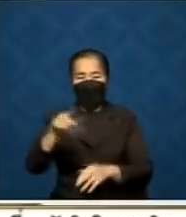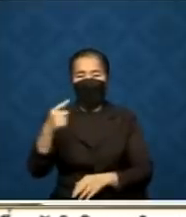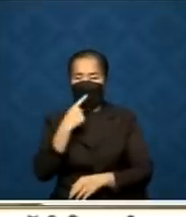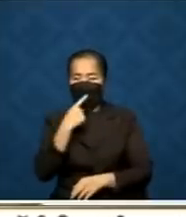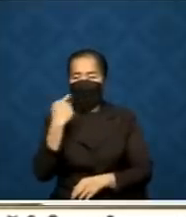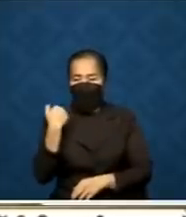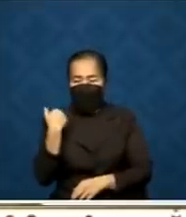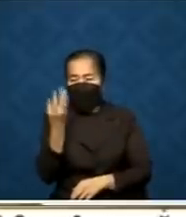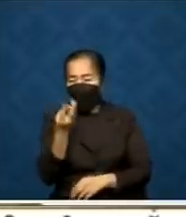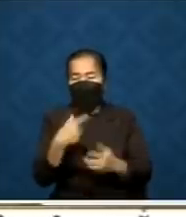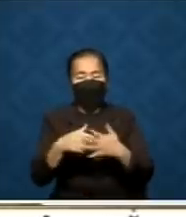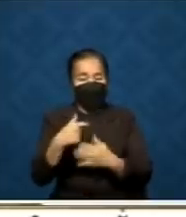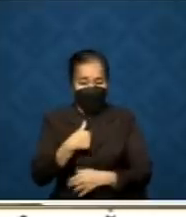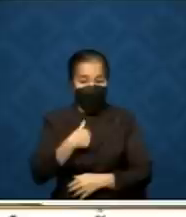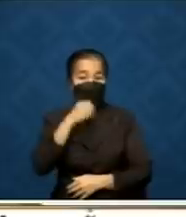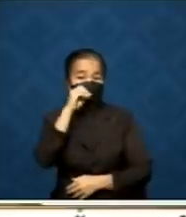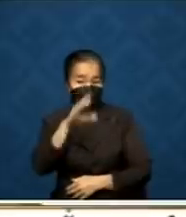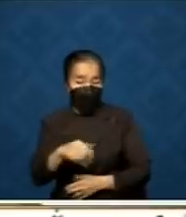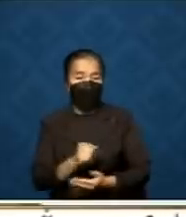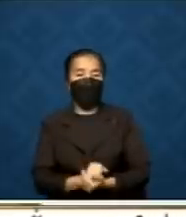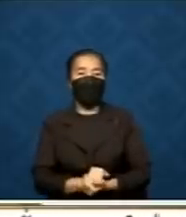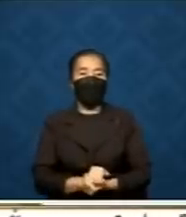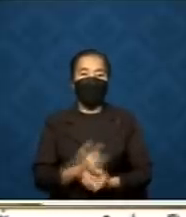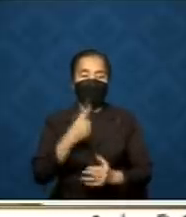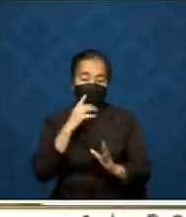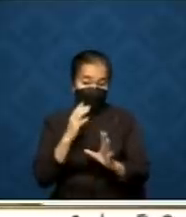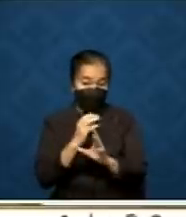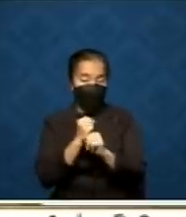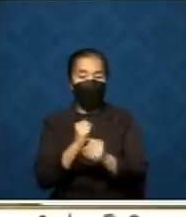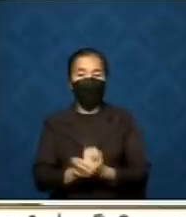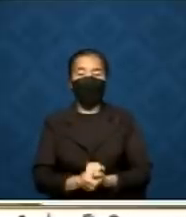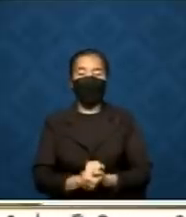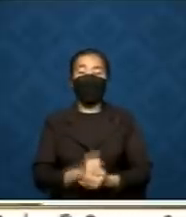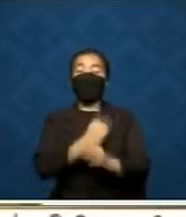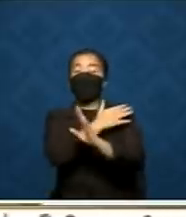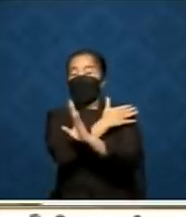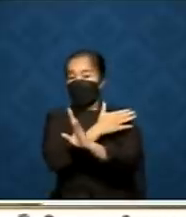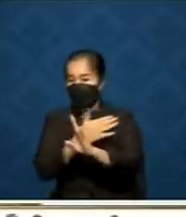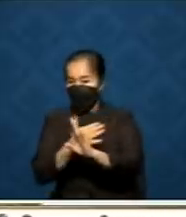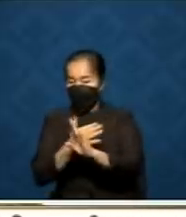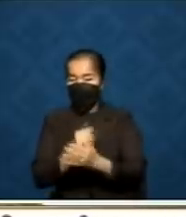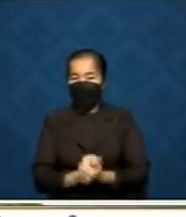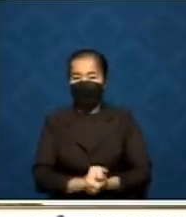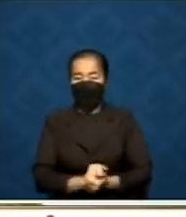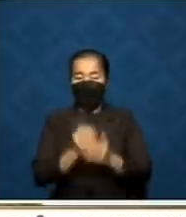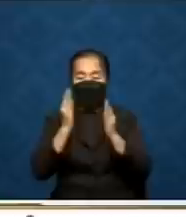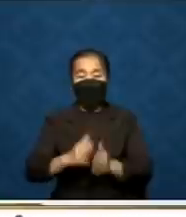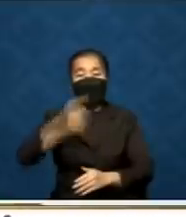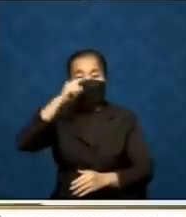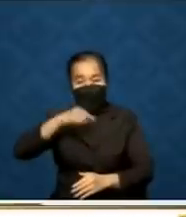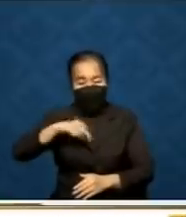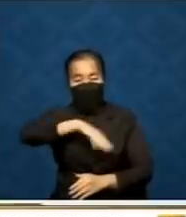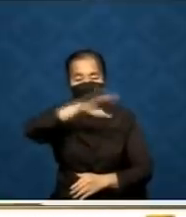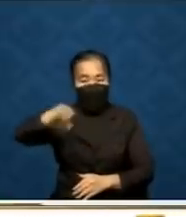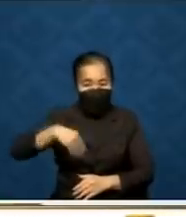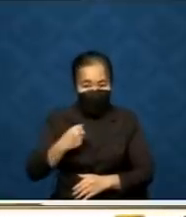มีคนพูดผมจะบอกให้ถ้าฟังแล้วจะสลดด้วยที่ผ่านมานี่มีคนไทยคนป่วยใน